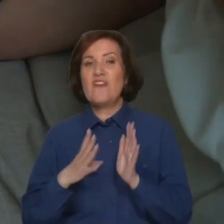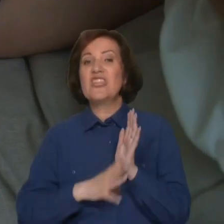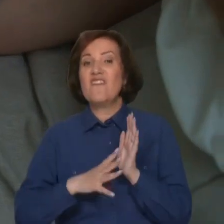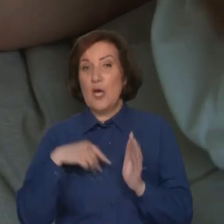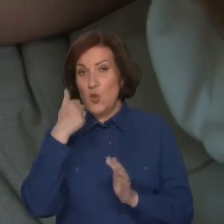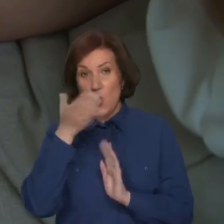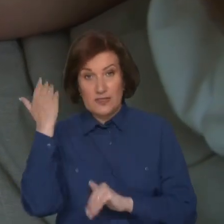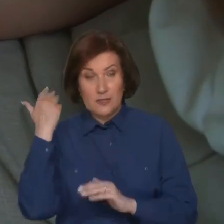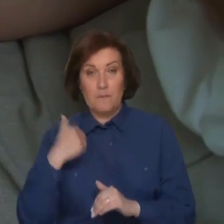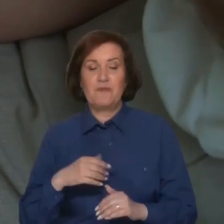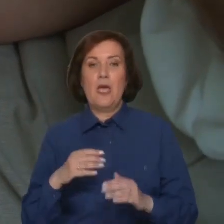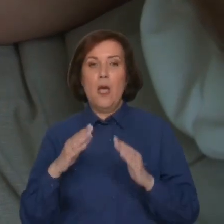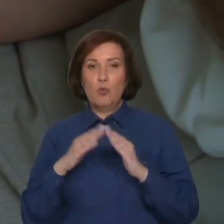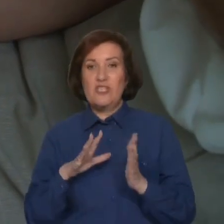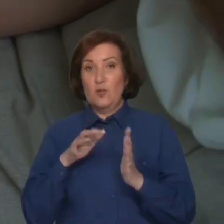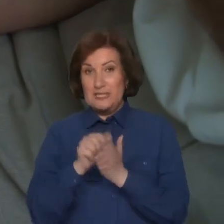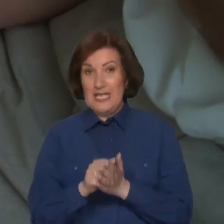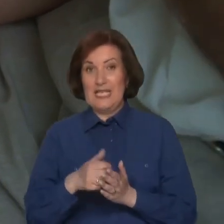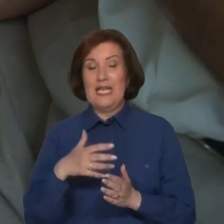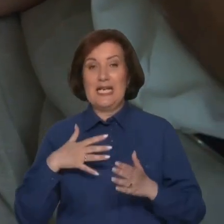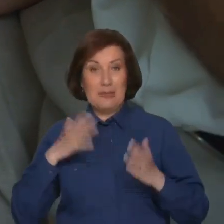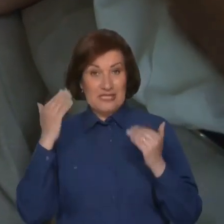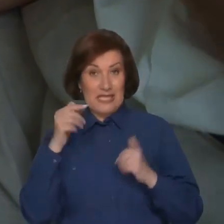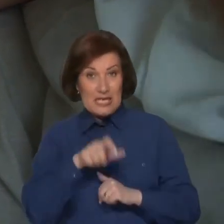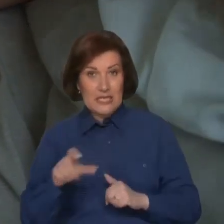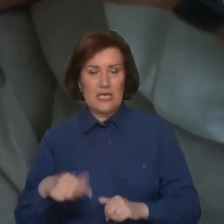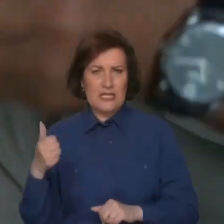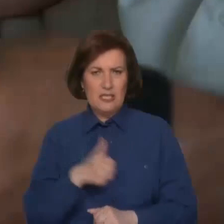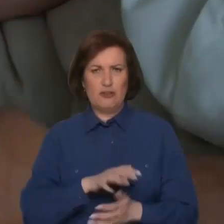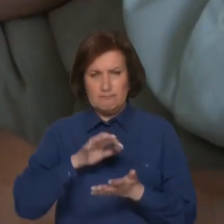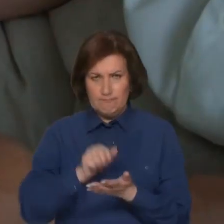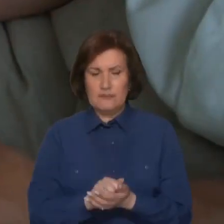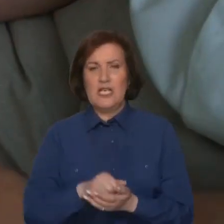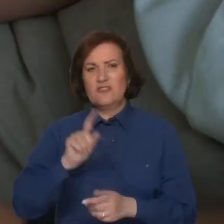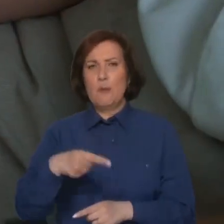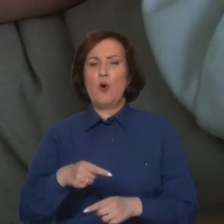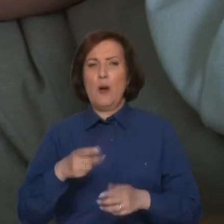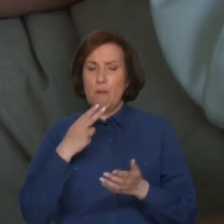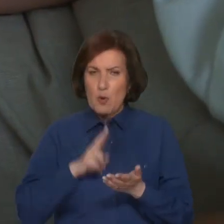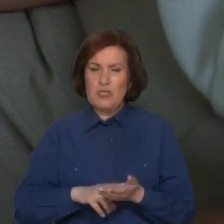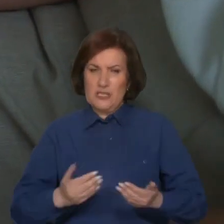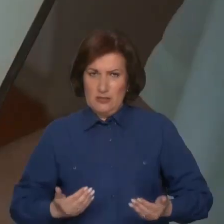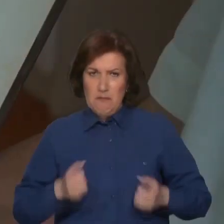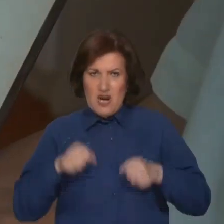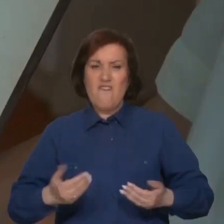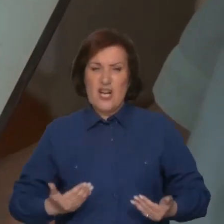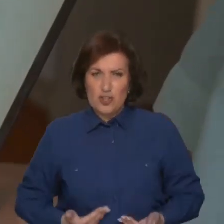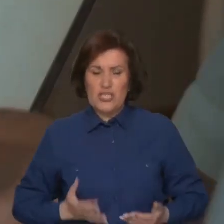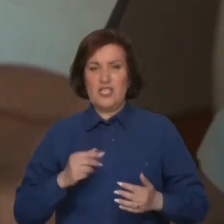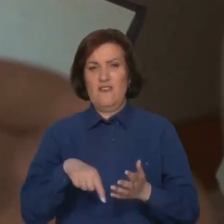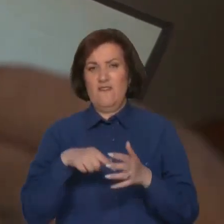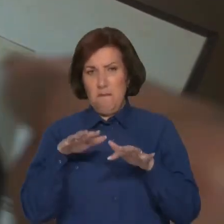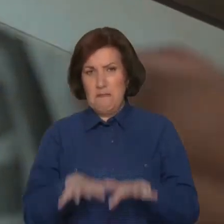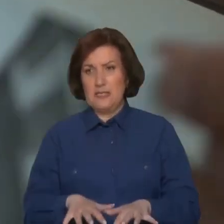90-х. Будівлю зайняли кримські татари і понад тиждень утримували з вимогами прописки і права жити у рідному місті. А от